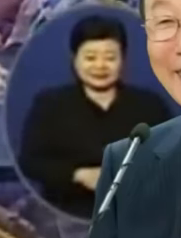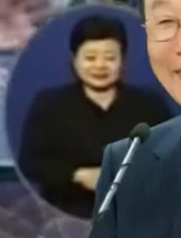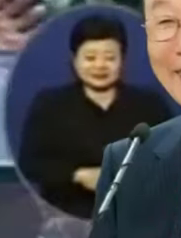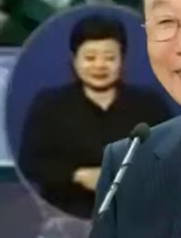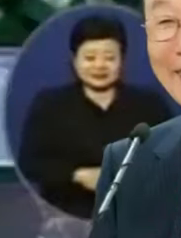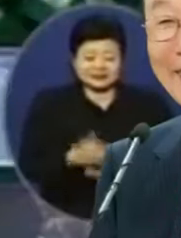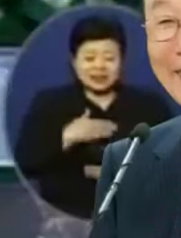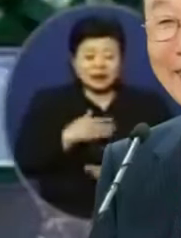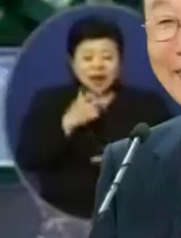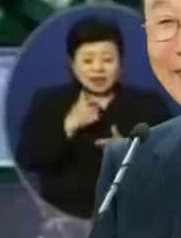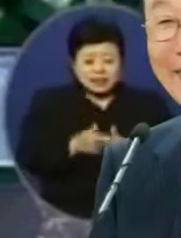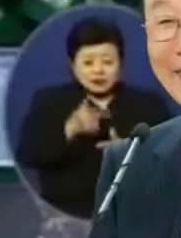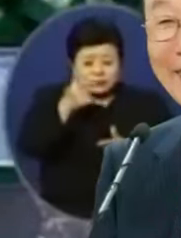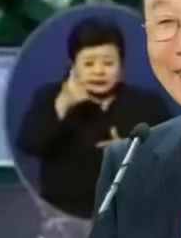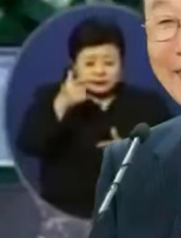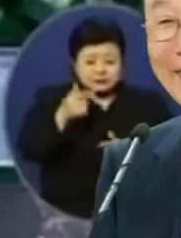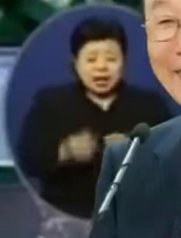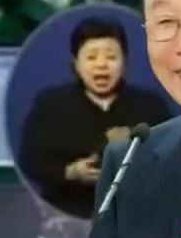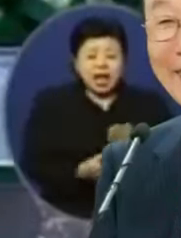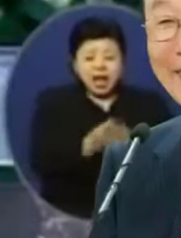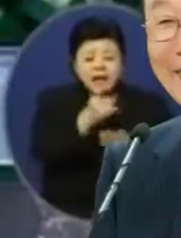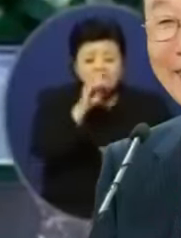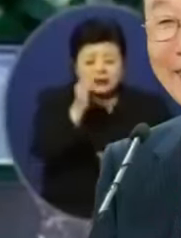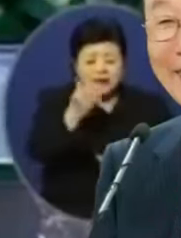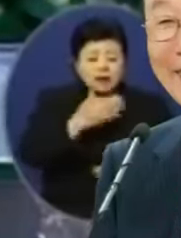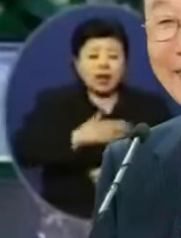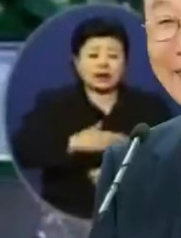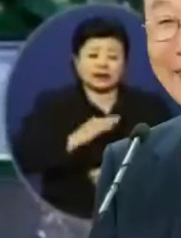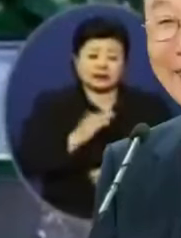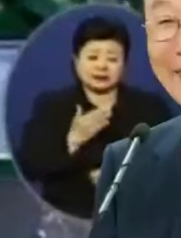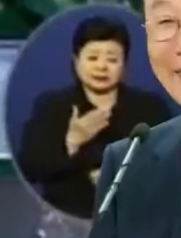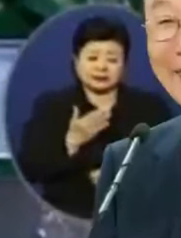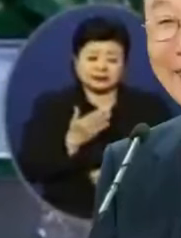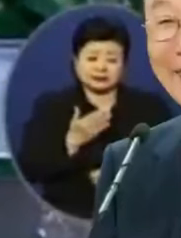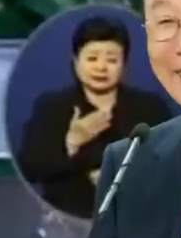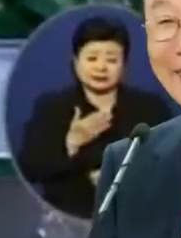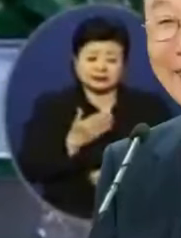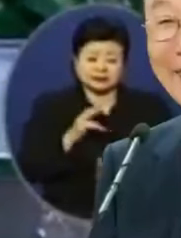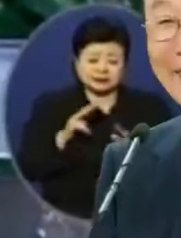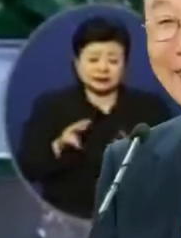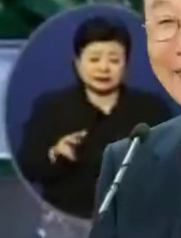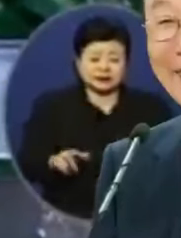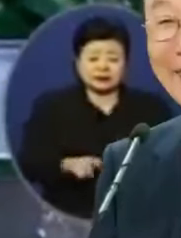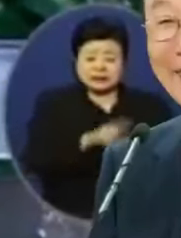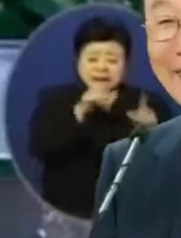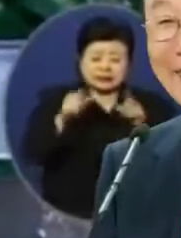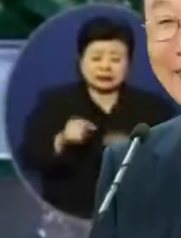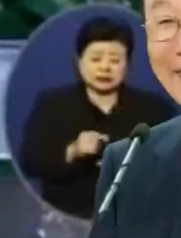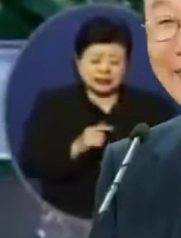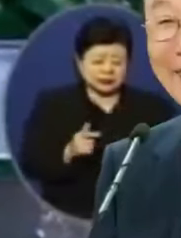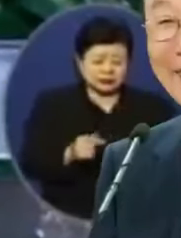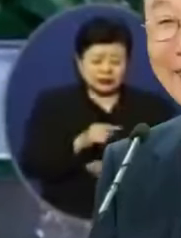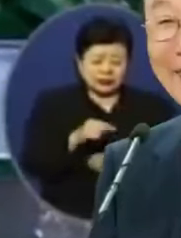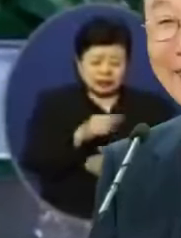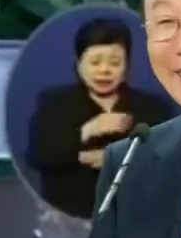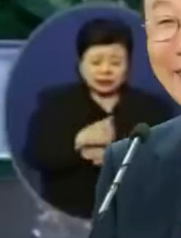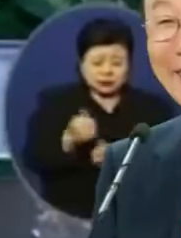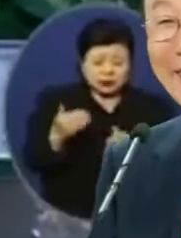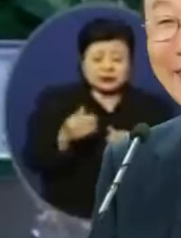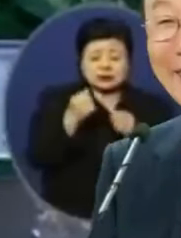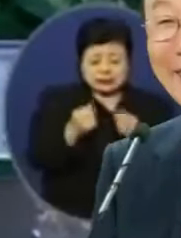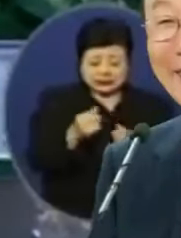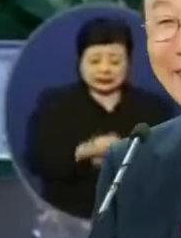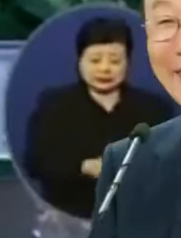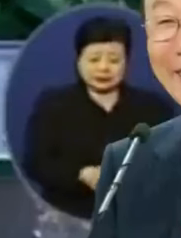이렇게 나와 예수님과 하나가 된다는 것을 알아야 되는 것입니다. 이제 우리가 산 것은 우리가 아니요 우리 안에 그리스도께서 사신